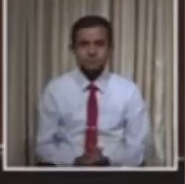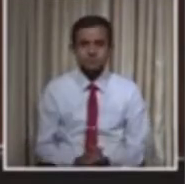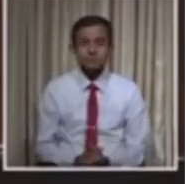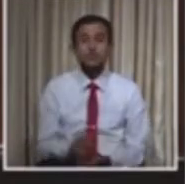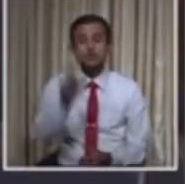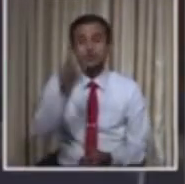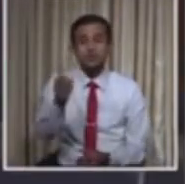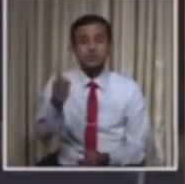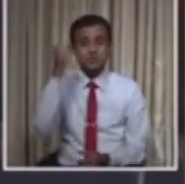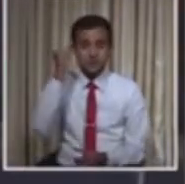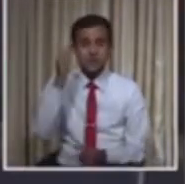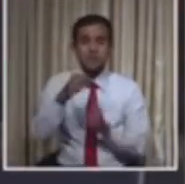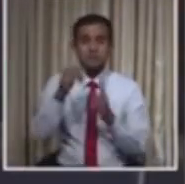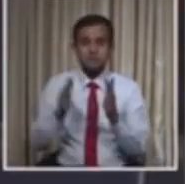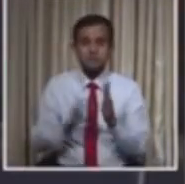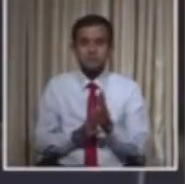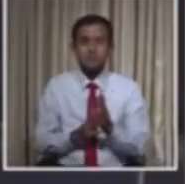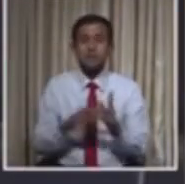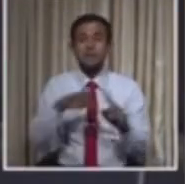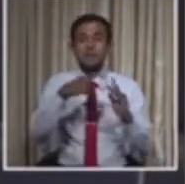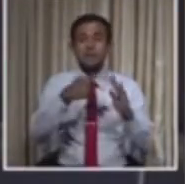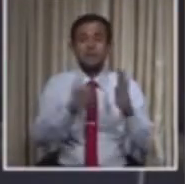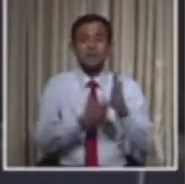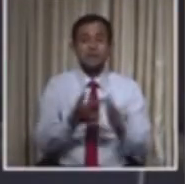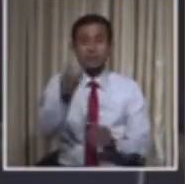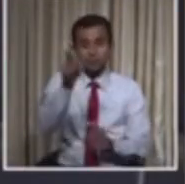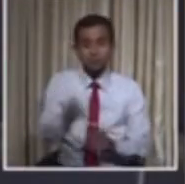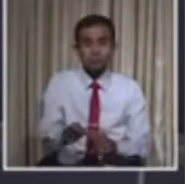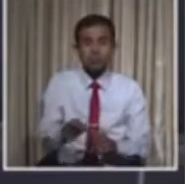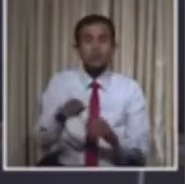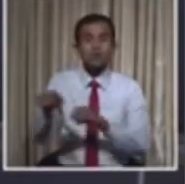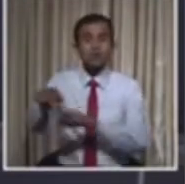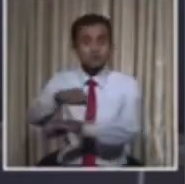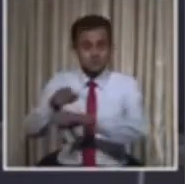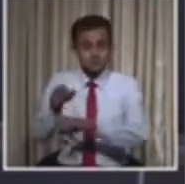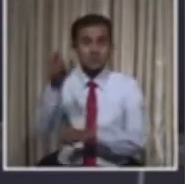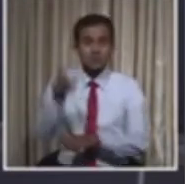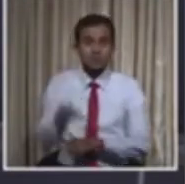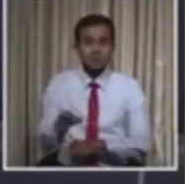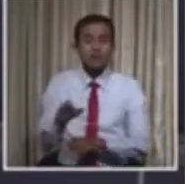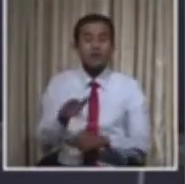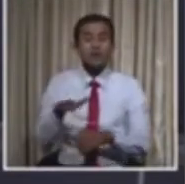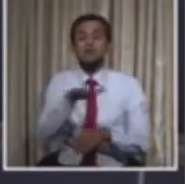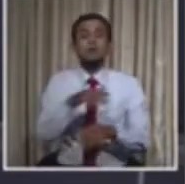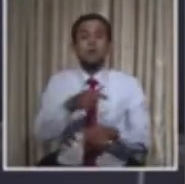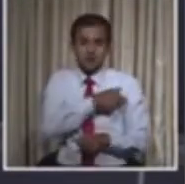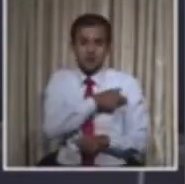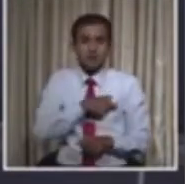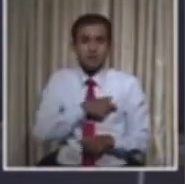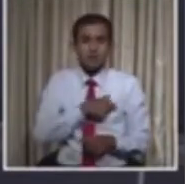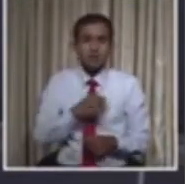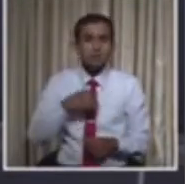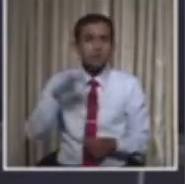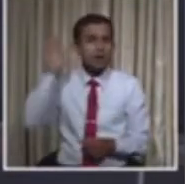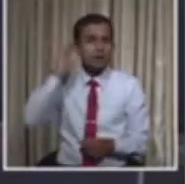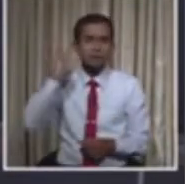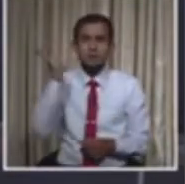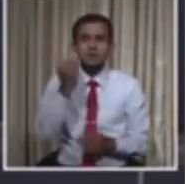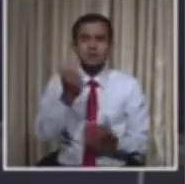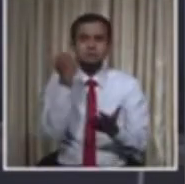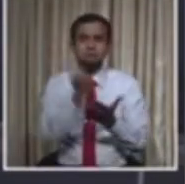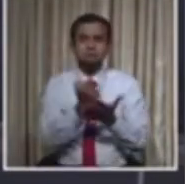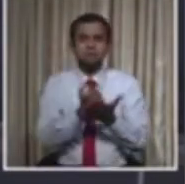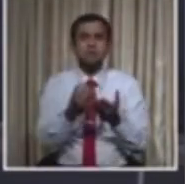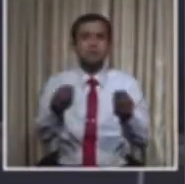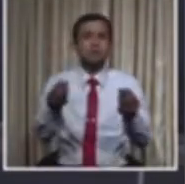ඔබතුමා හිටපු අගමැති කිරියල් මාත්‍යා ඔබතුමාගේ සංවිධායක නෙමෙයි සභානායක මෙතන අපි අහන්නේ කිසිම ලියකියවිල්ලක්